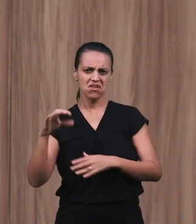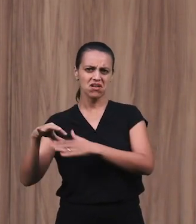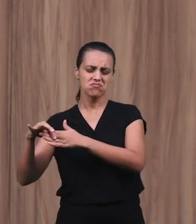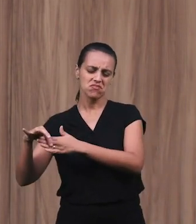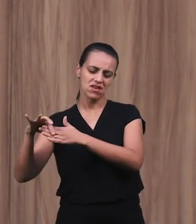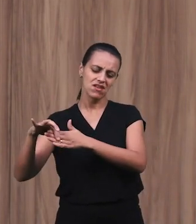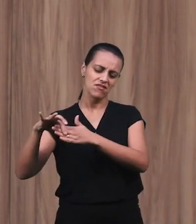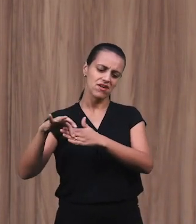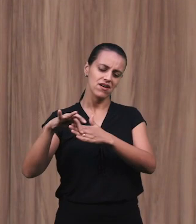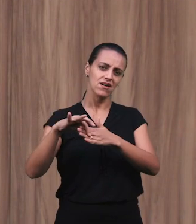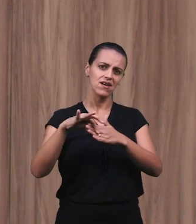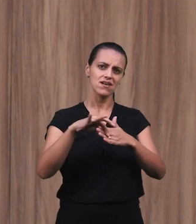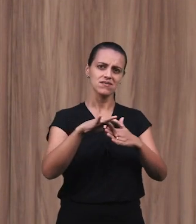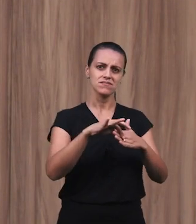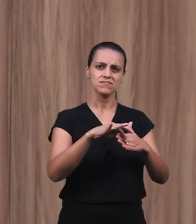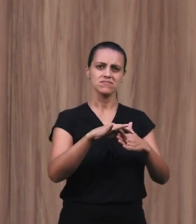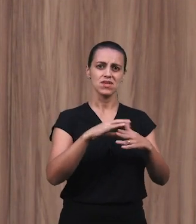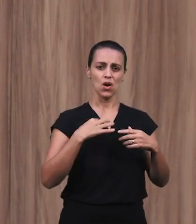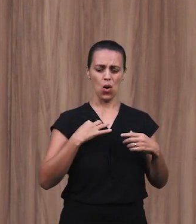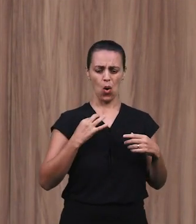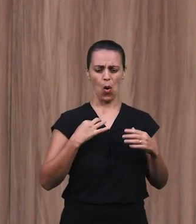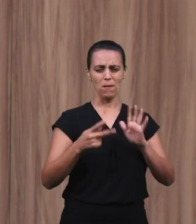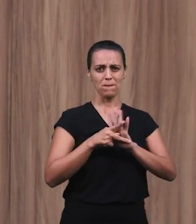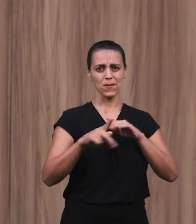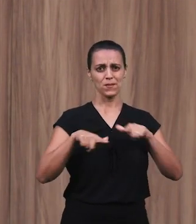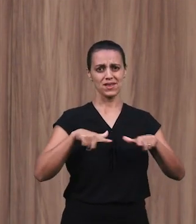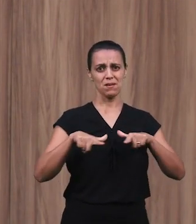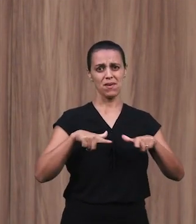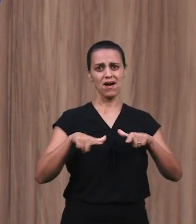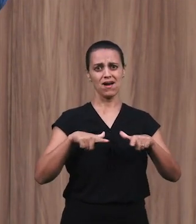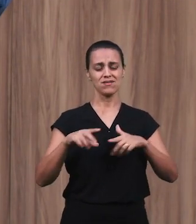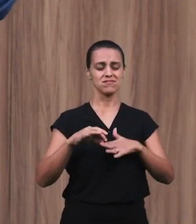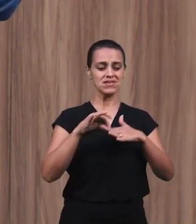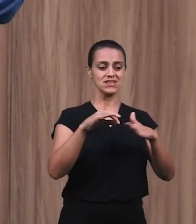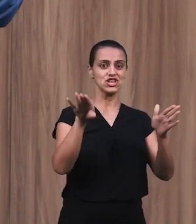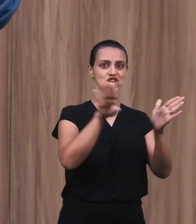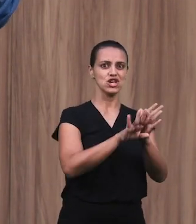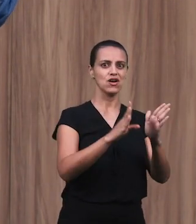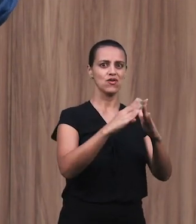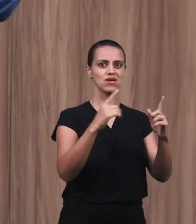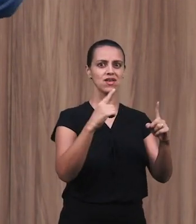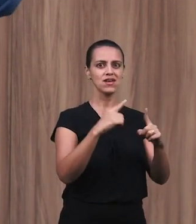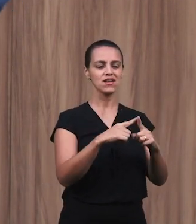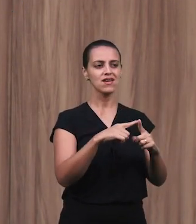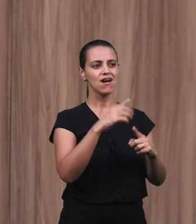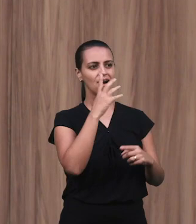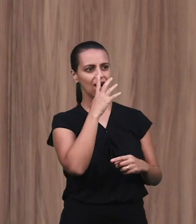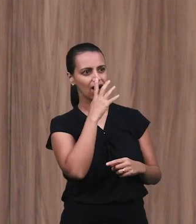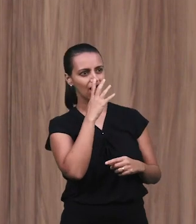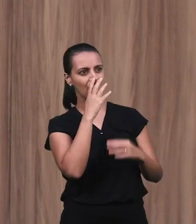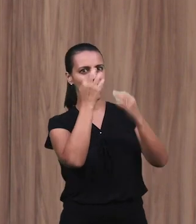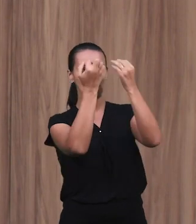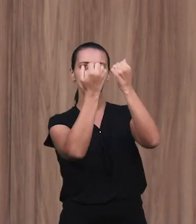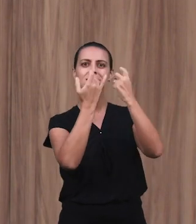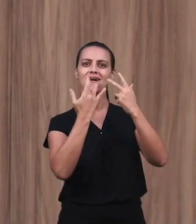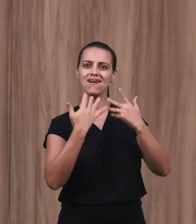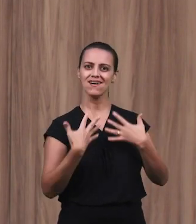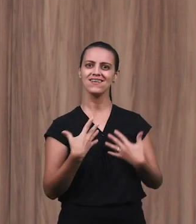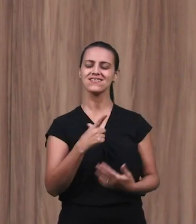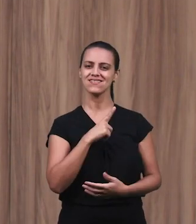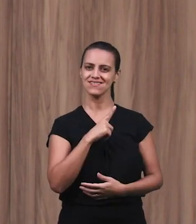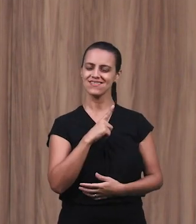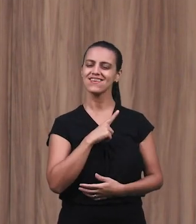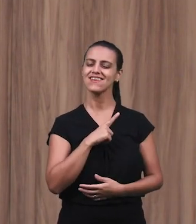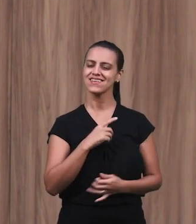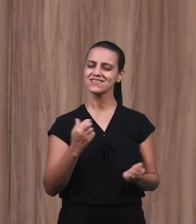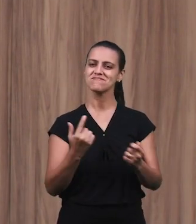comprendre, a amené son enfant directement du travail. Et quand il est arrivé à l'église, il a reçu une grande bénédiction de la